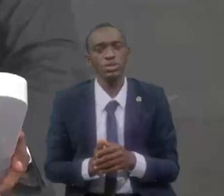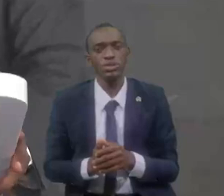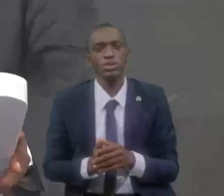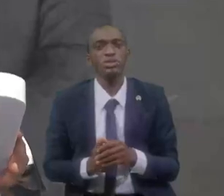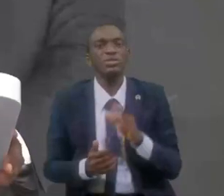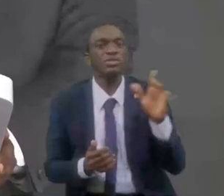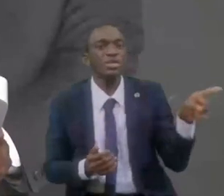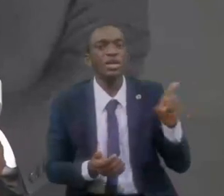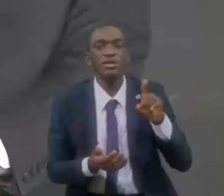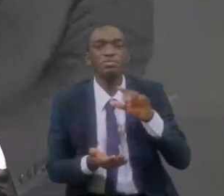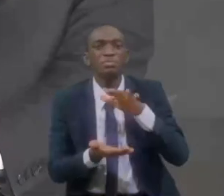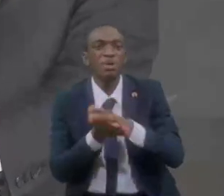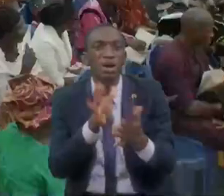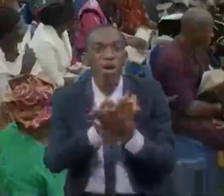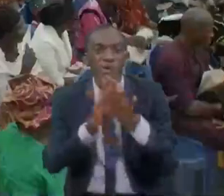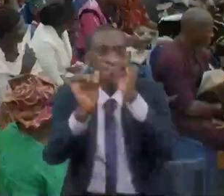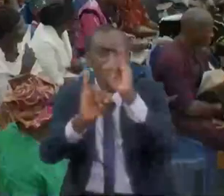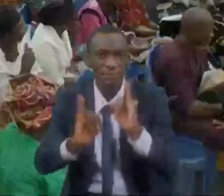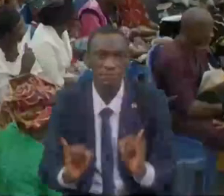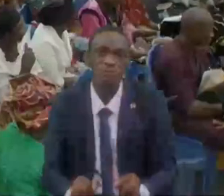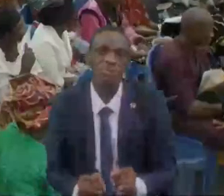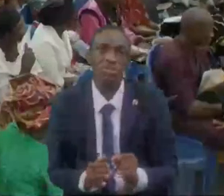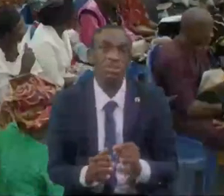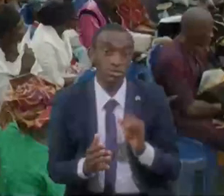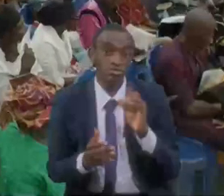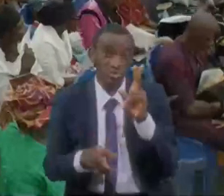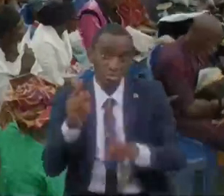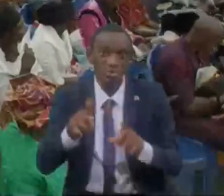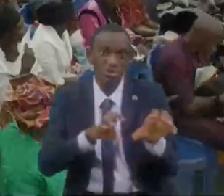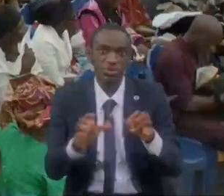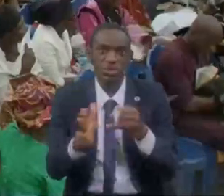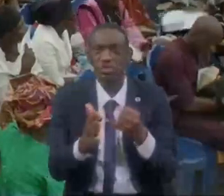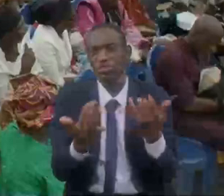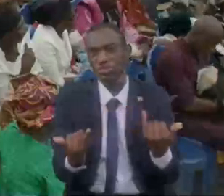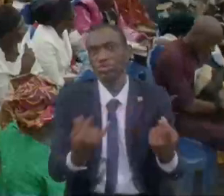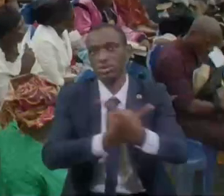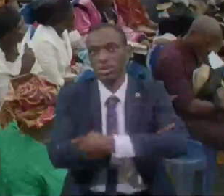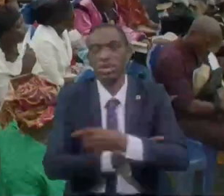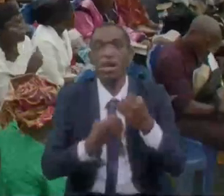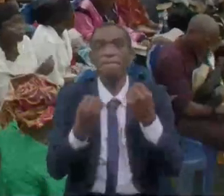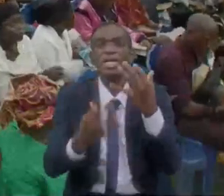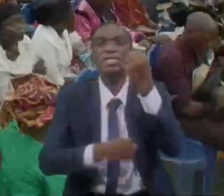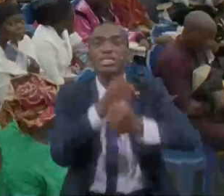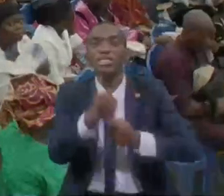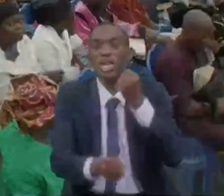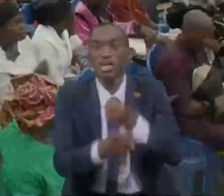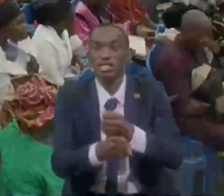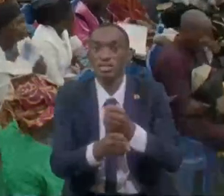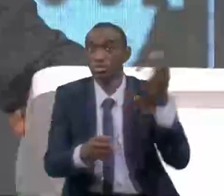C'était devenu une idolâtrie. Il y a des gens qui le font aujourd'hui. Il y a de cela plusieurs années. Dieu a